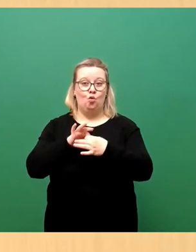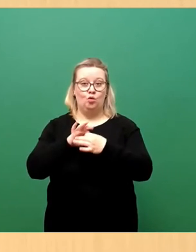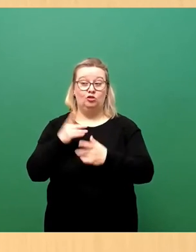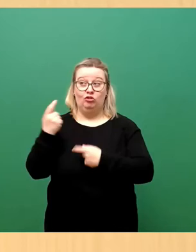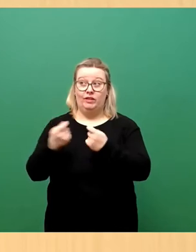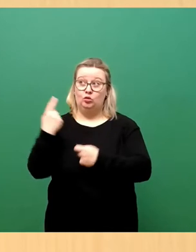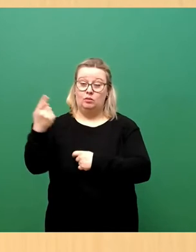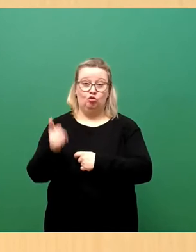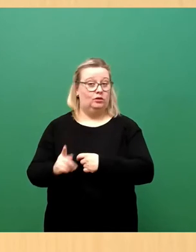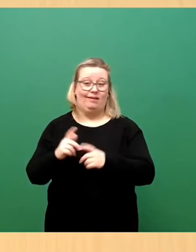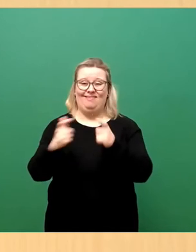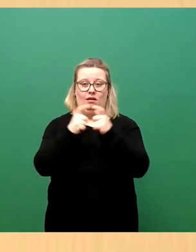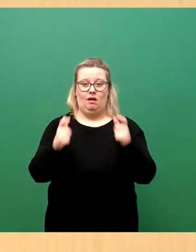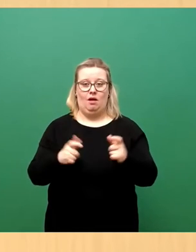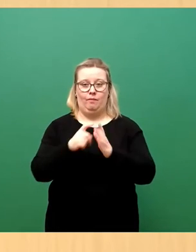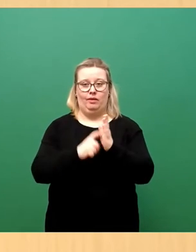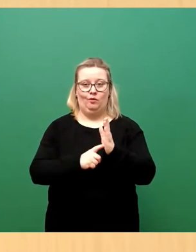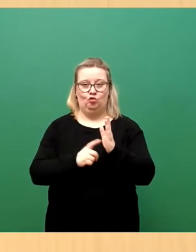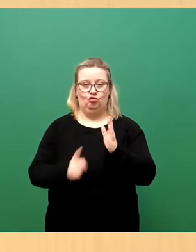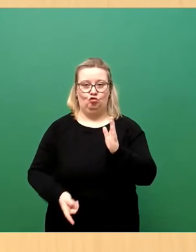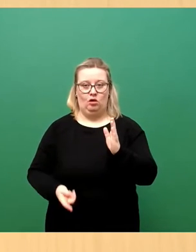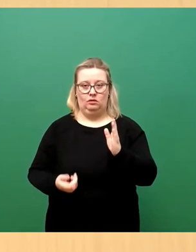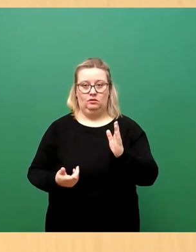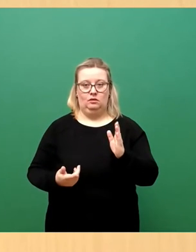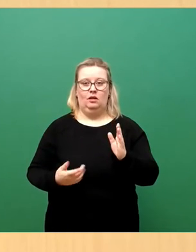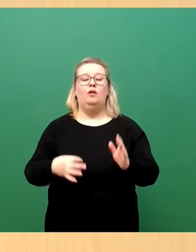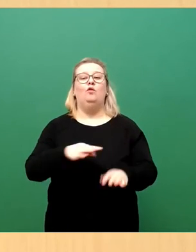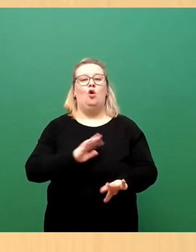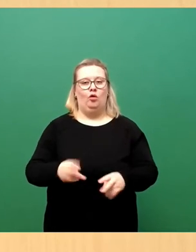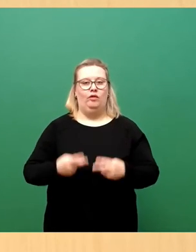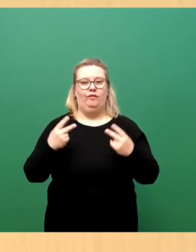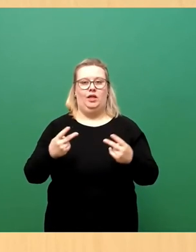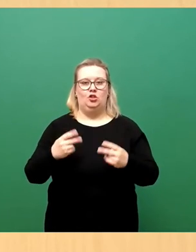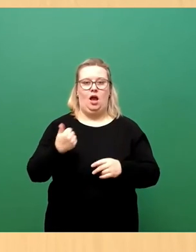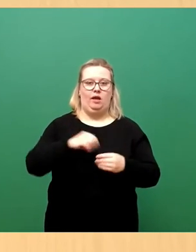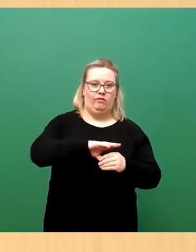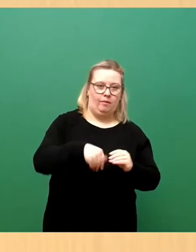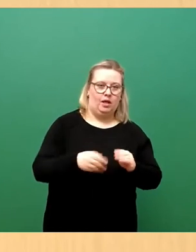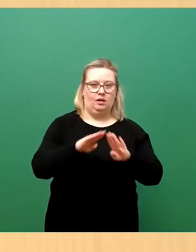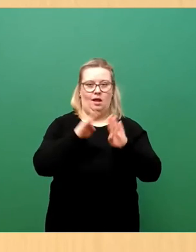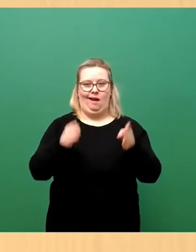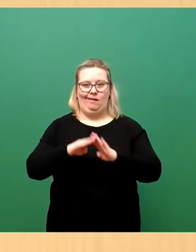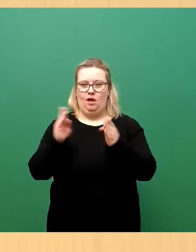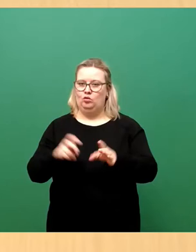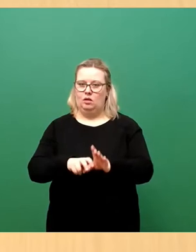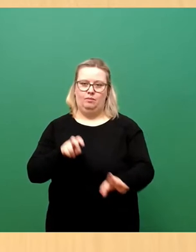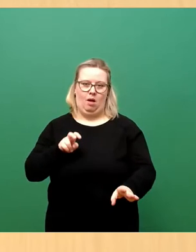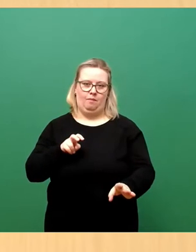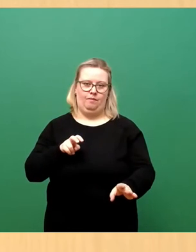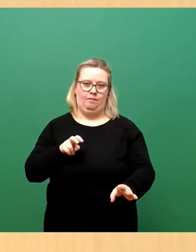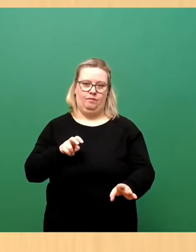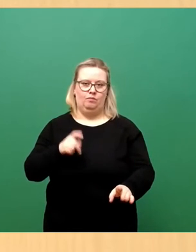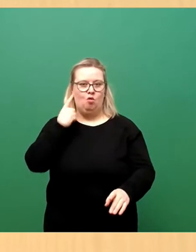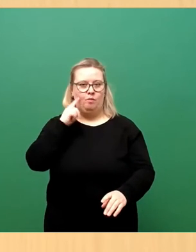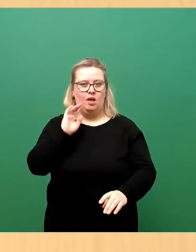an den Rahmenbedingungen. Für uns ist auch wichtig, dass die Einfamilien- und Reihenhäuser ausgenommen sind. Aktuell verlieren wir dort massiv Einwohner ans